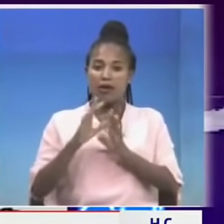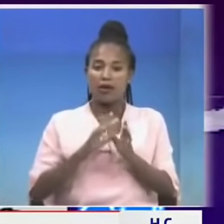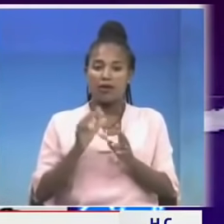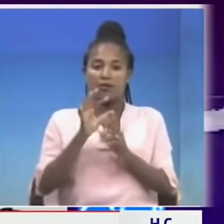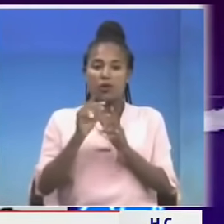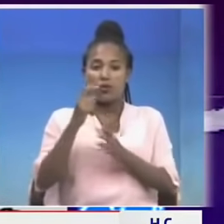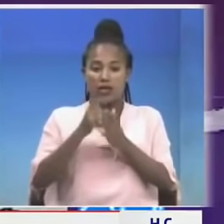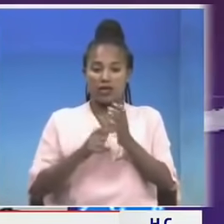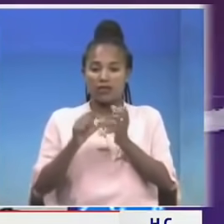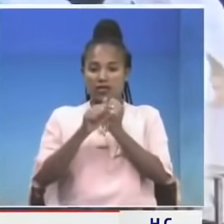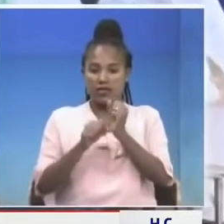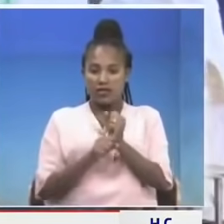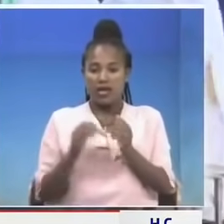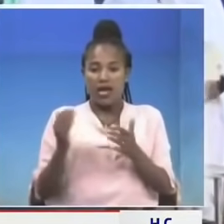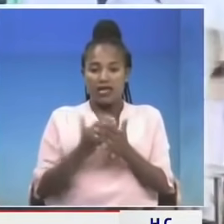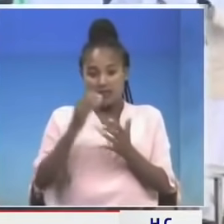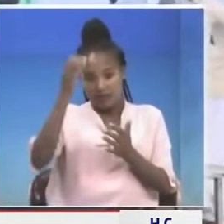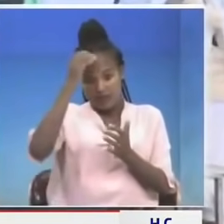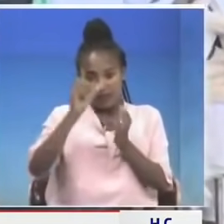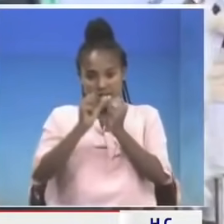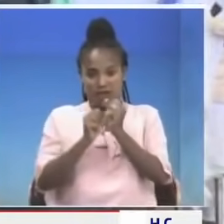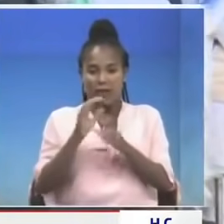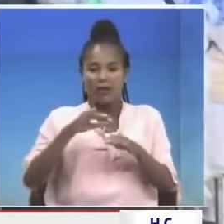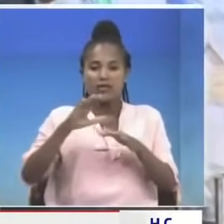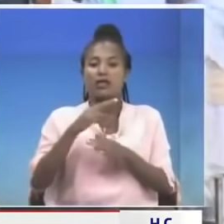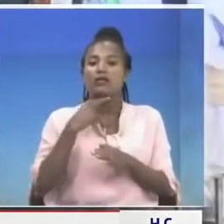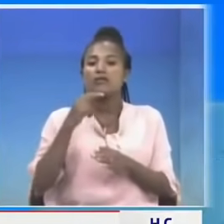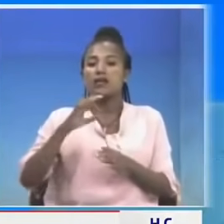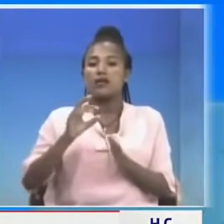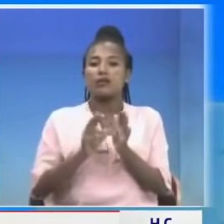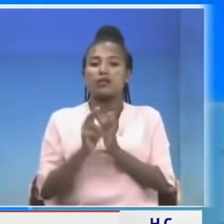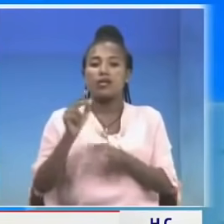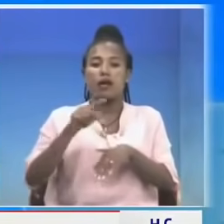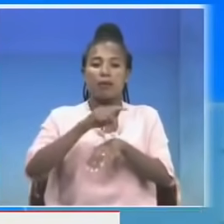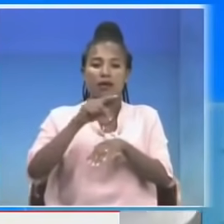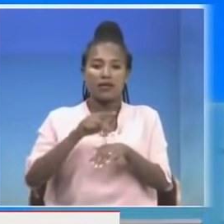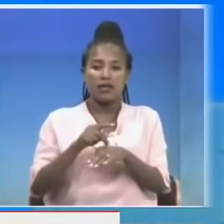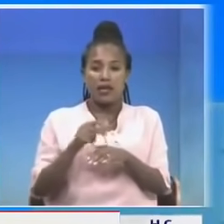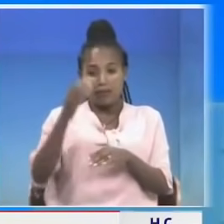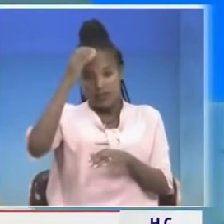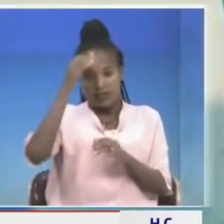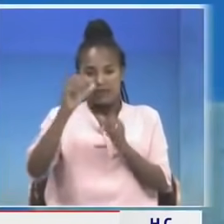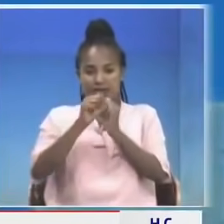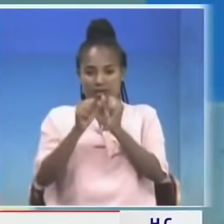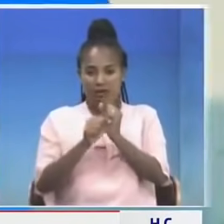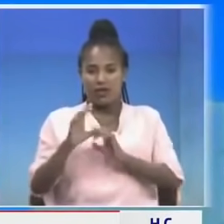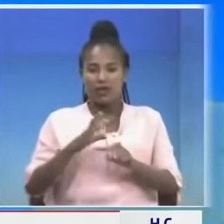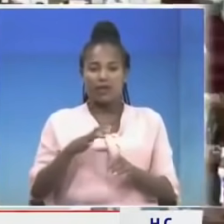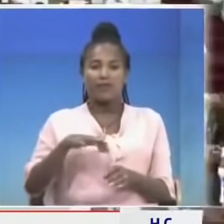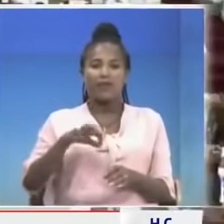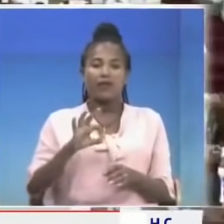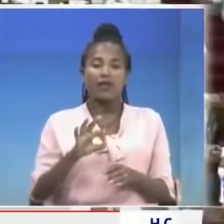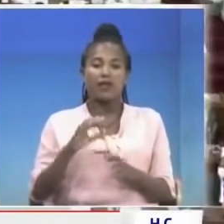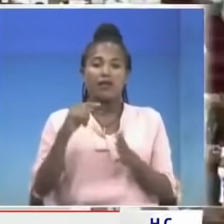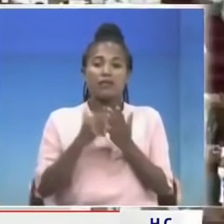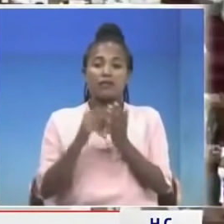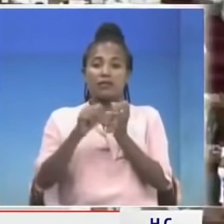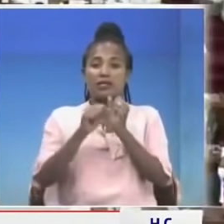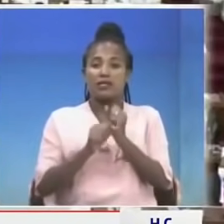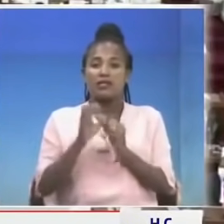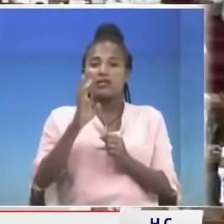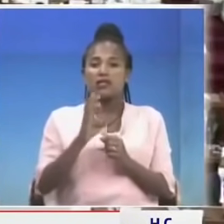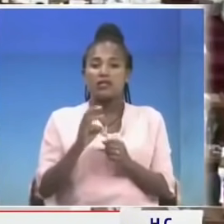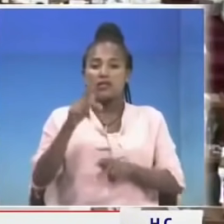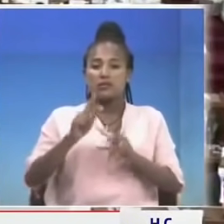የምርጫ ውጤት መሰረትም አዲስ መንግስት ለመመስረት አብላጫ ድምጽ ያገኘው ብልጽግና ፓርቲ የመንግስት ምስረታውን ያካሄደ ይገኛል። በዚህ መሰረትም